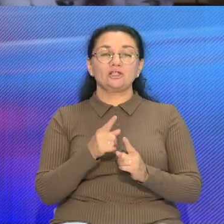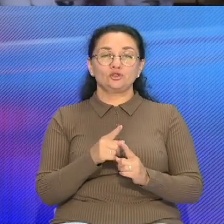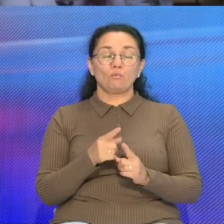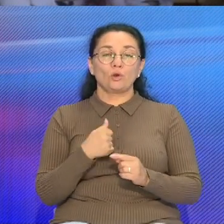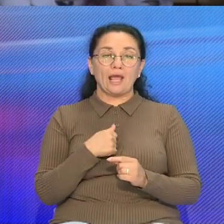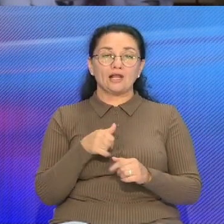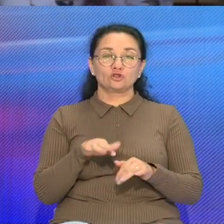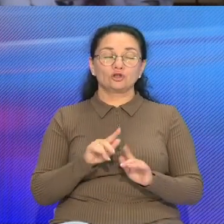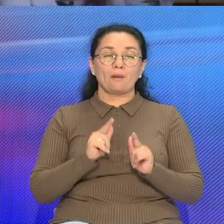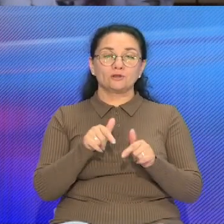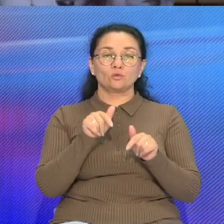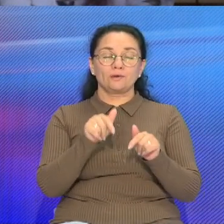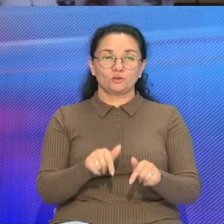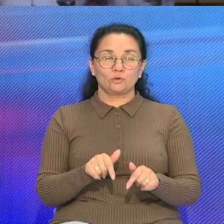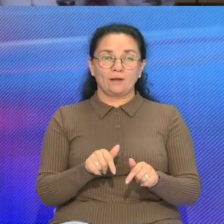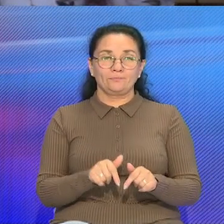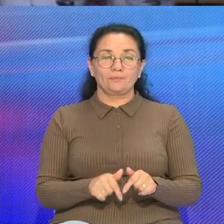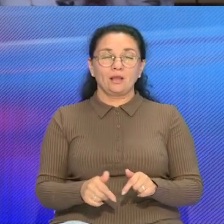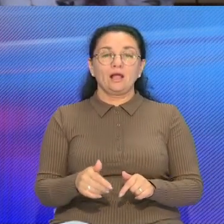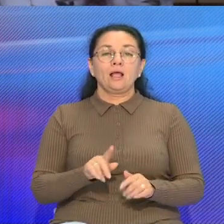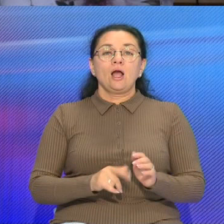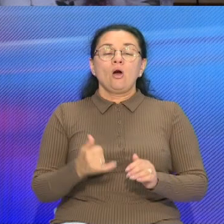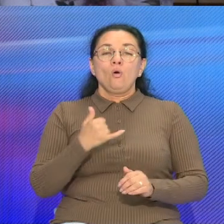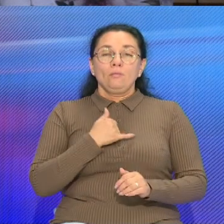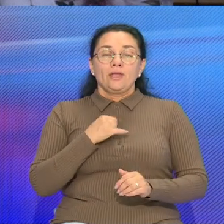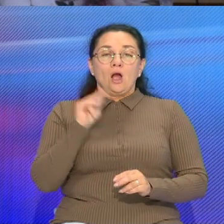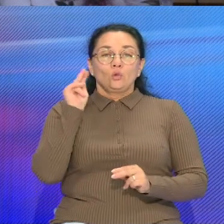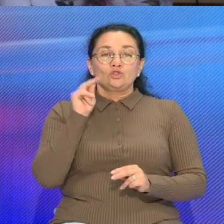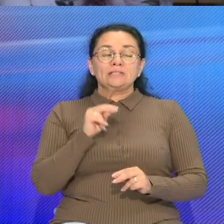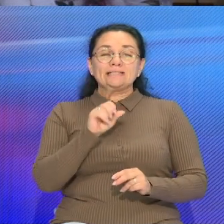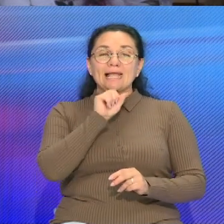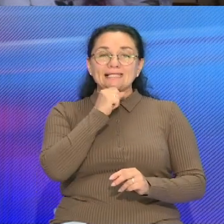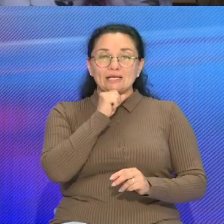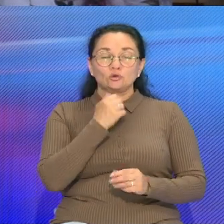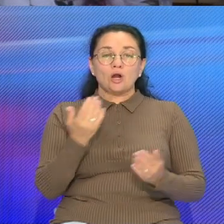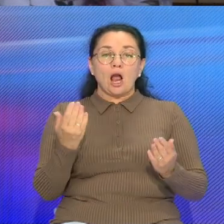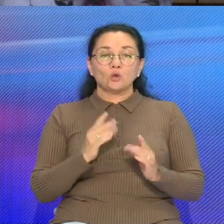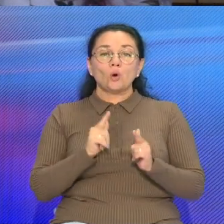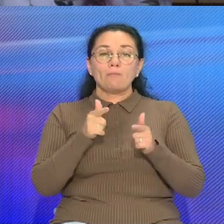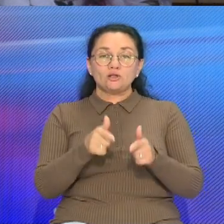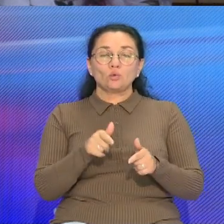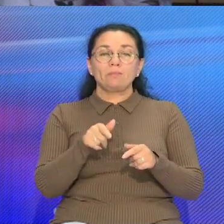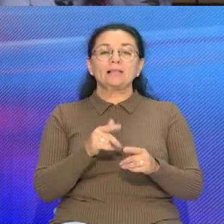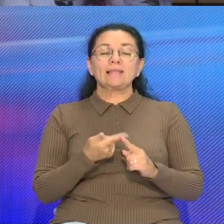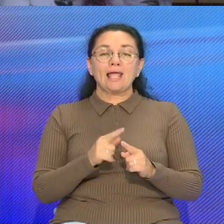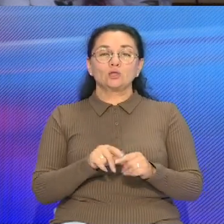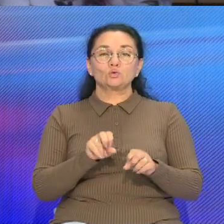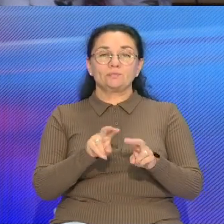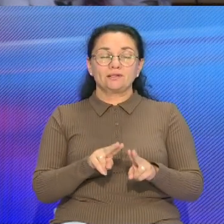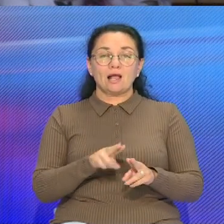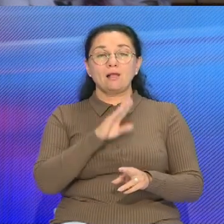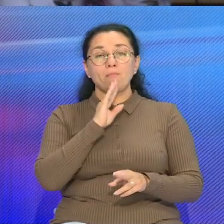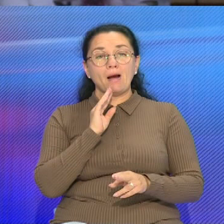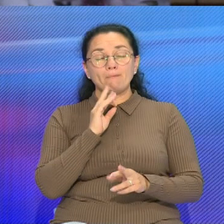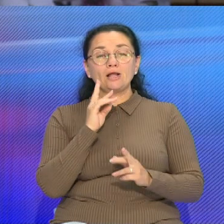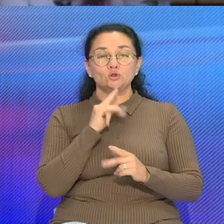Тут тоже, в принципе, такая же ситуация. Начал все мой дедушка, который поступил на эту специальность. Продолжил мама, тетя, ну и вот